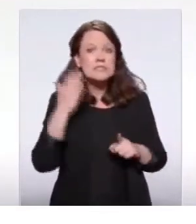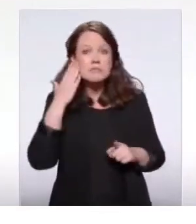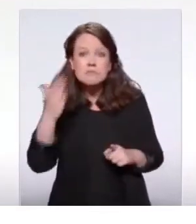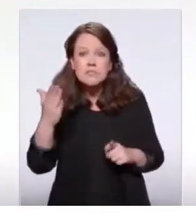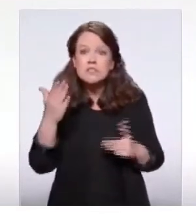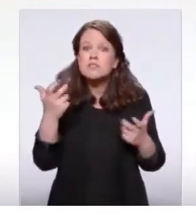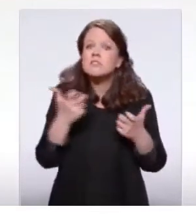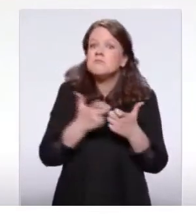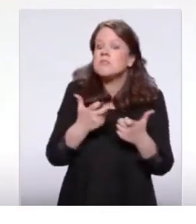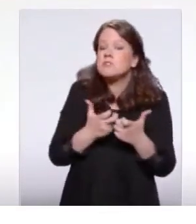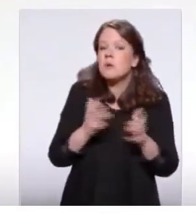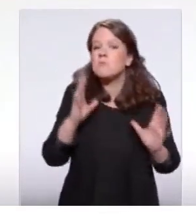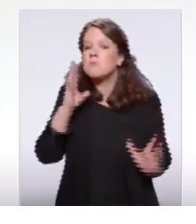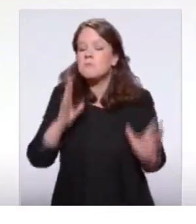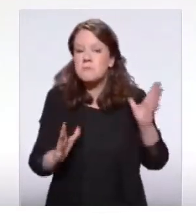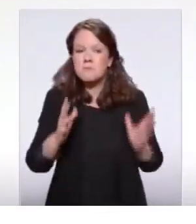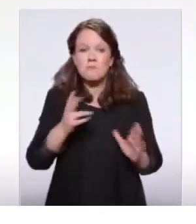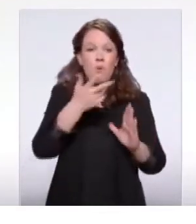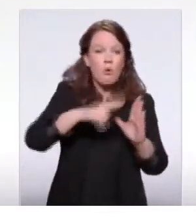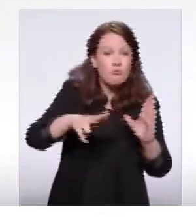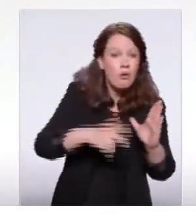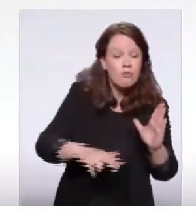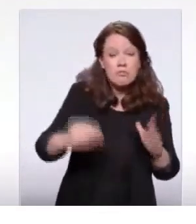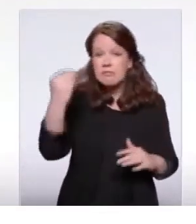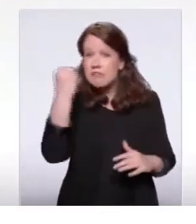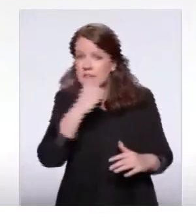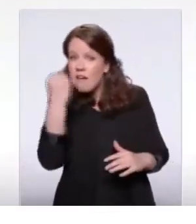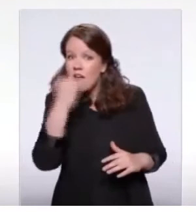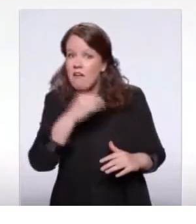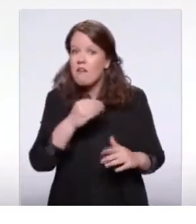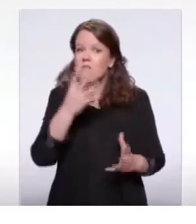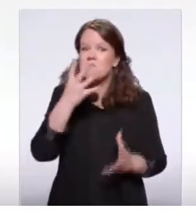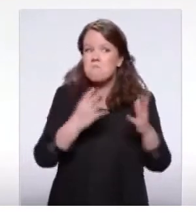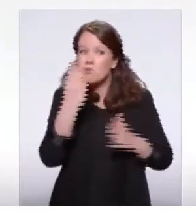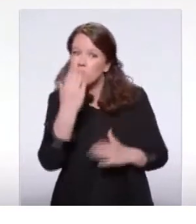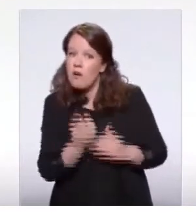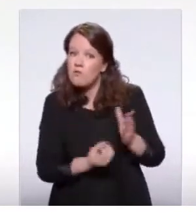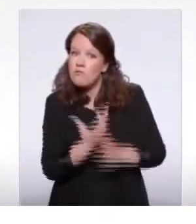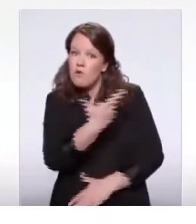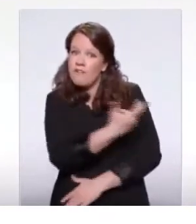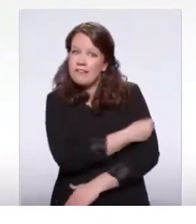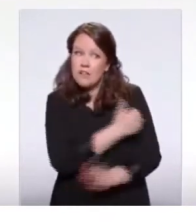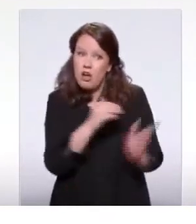nouveau, à l'automne, hiver ou l'année prochaine, des nouvelles vaccinations à prévoir.